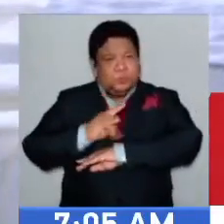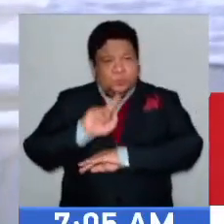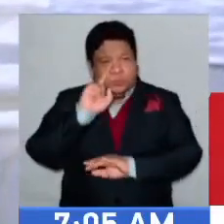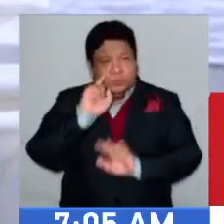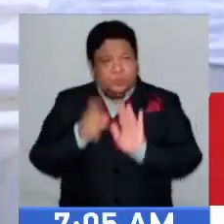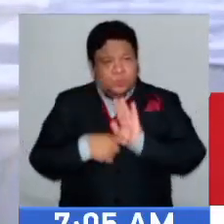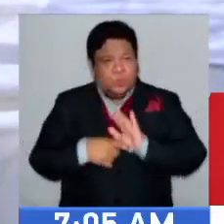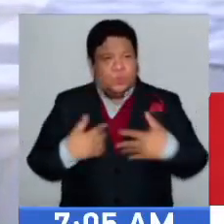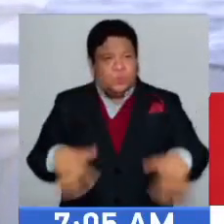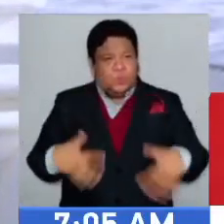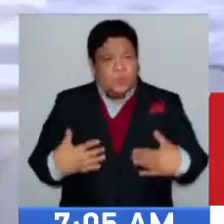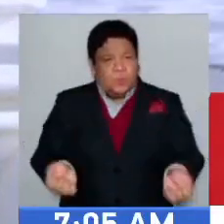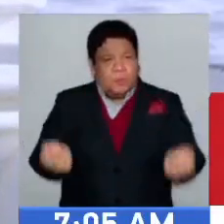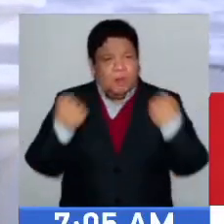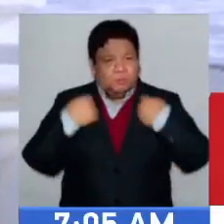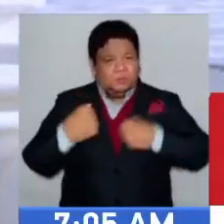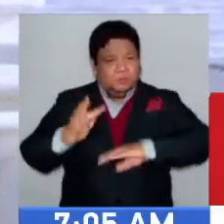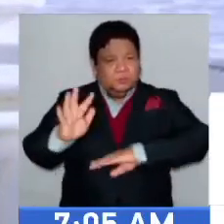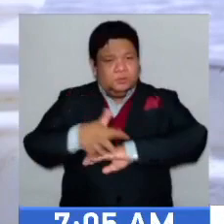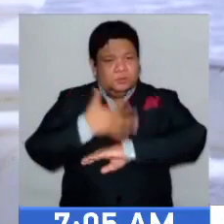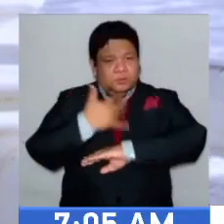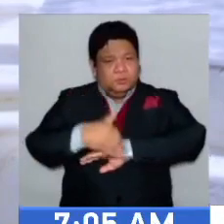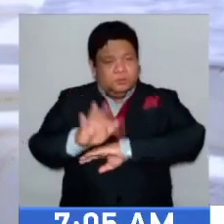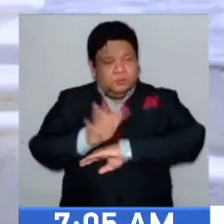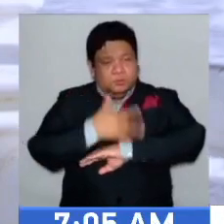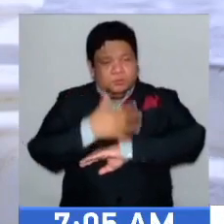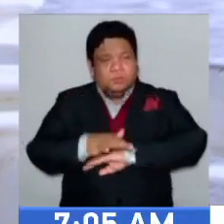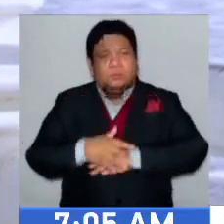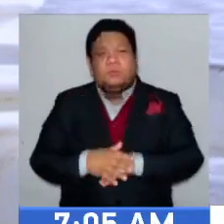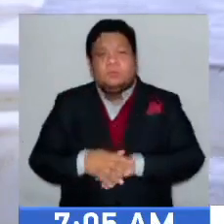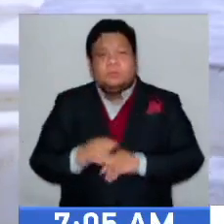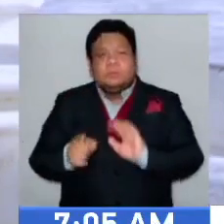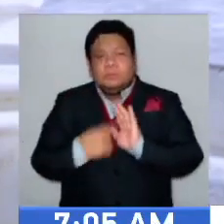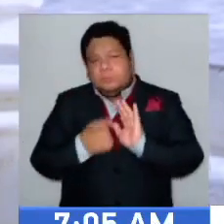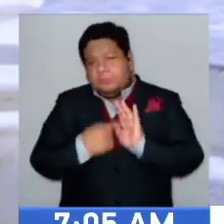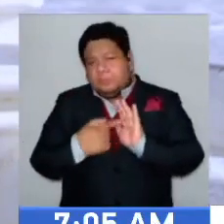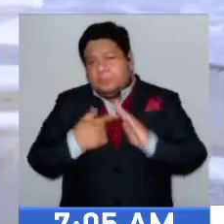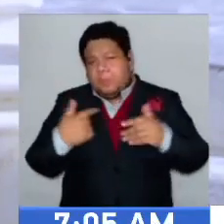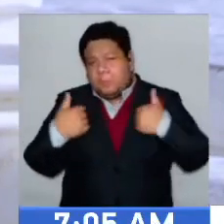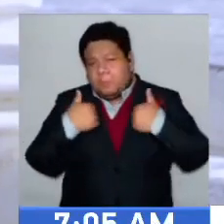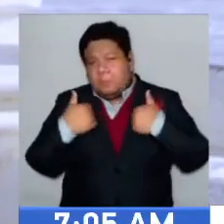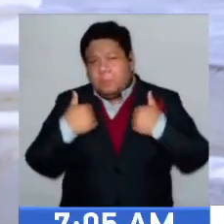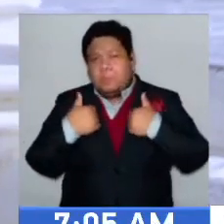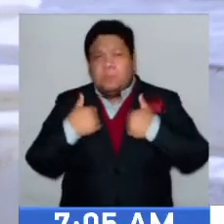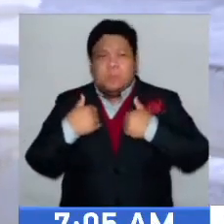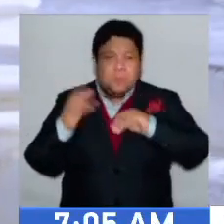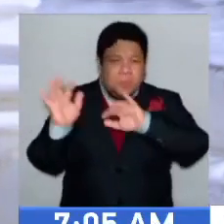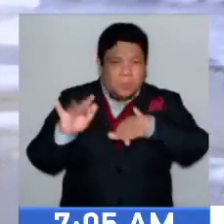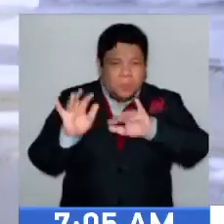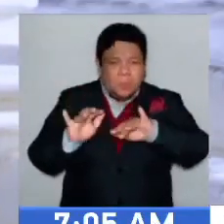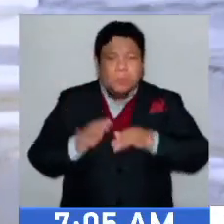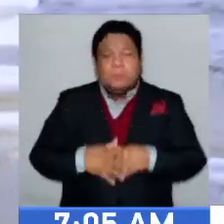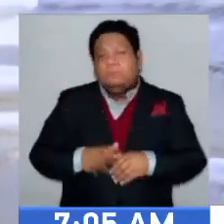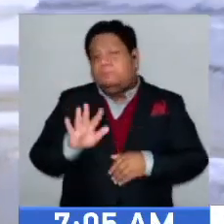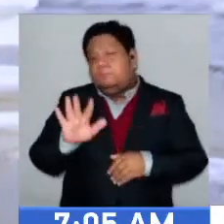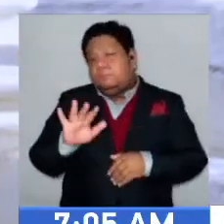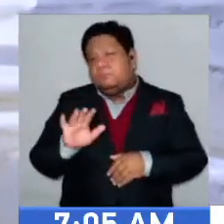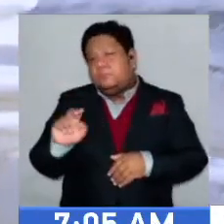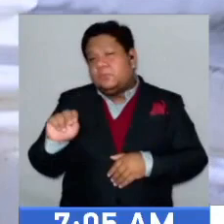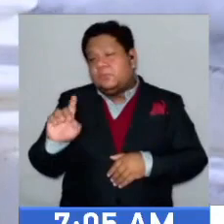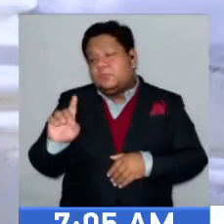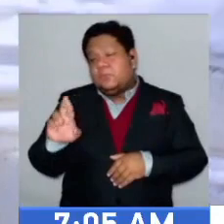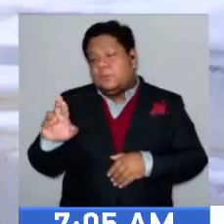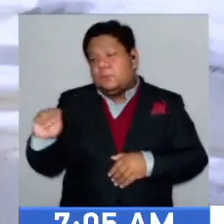at minsan may mga pag-ambon na nagaganap, pero inaasahan ng MDRRMO na sana daw ay hindi